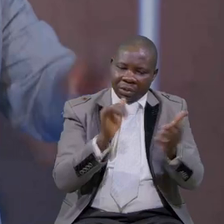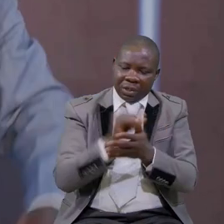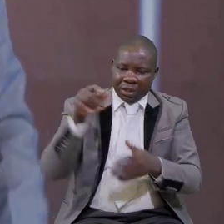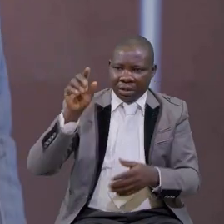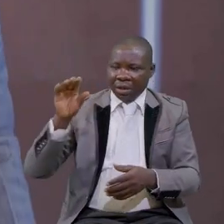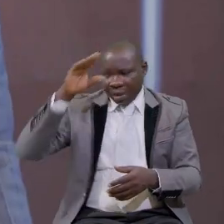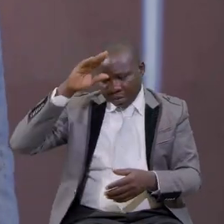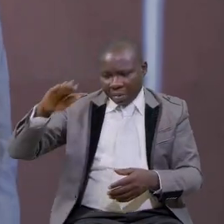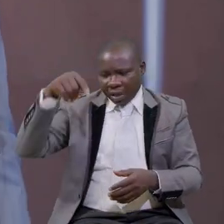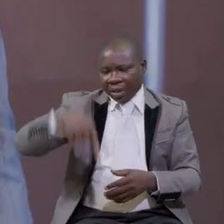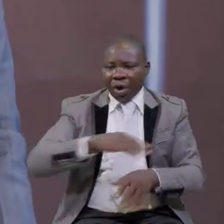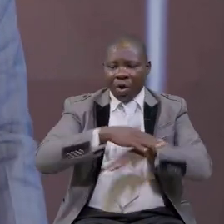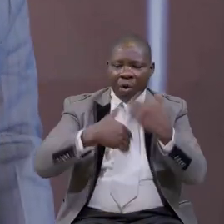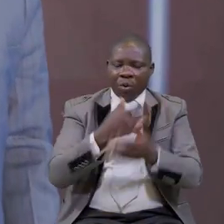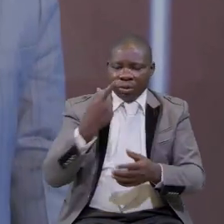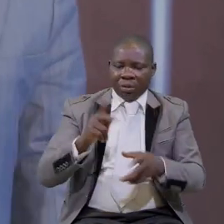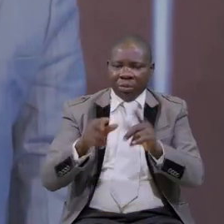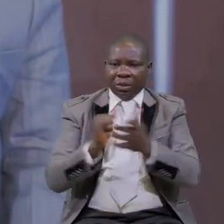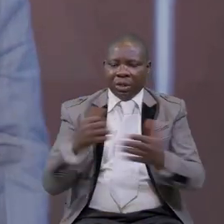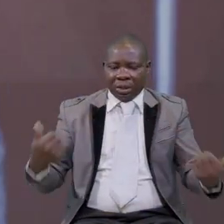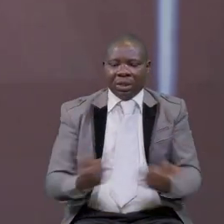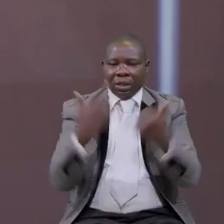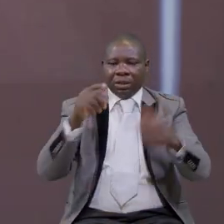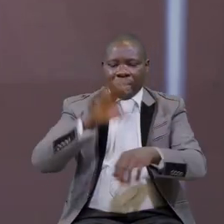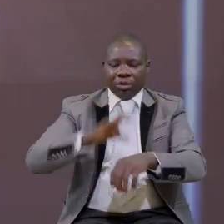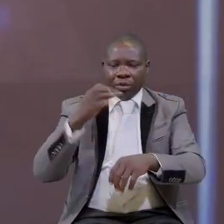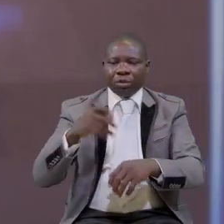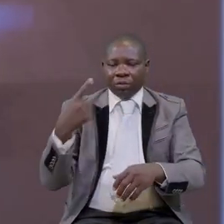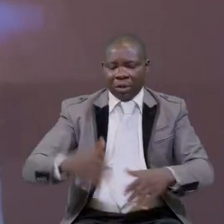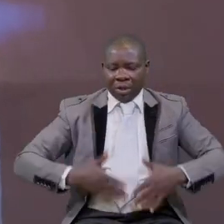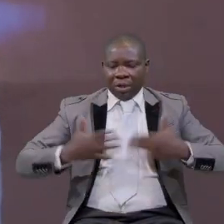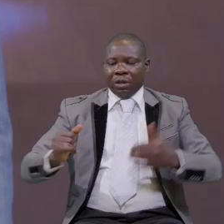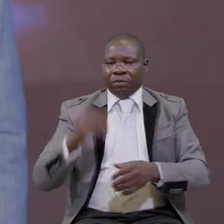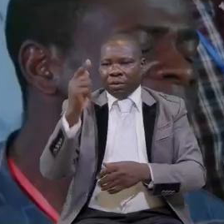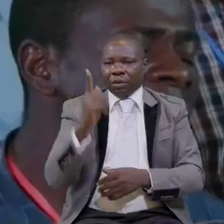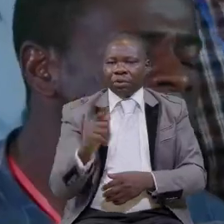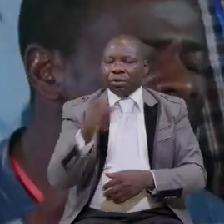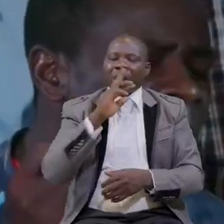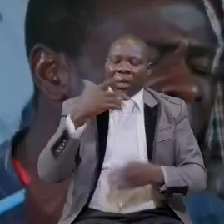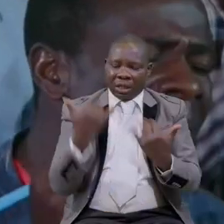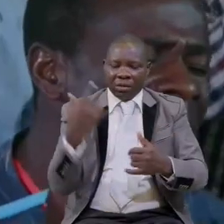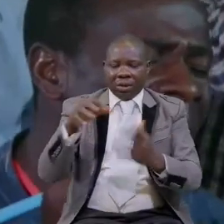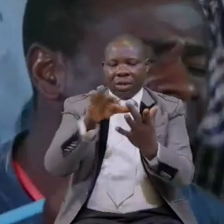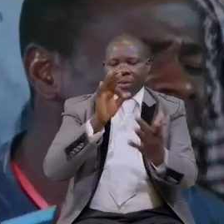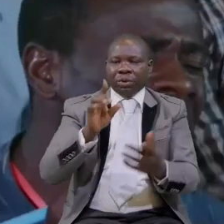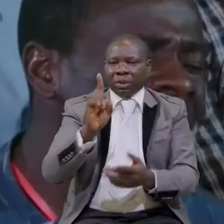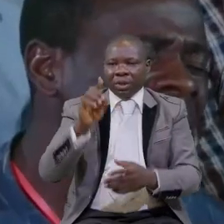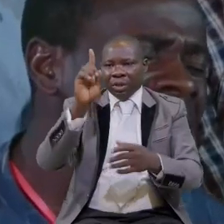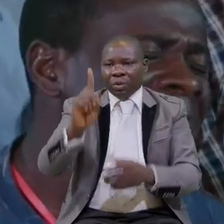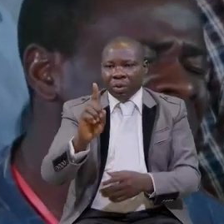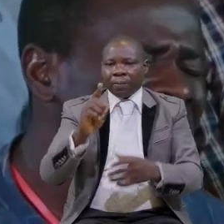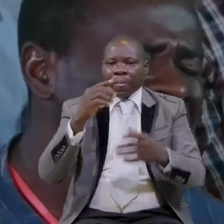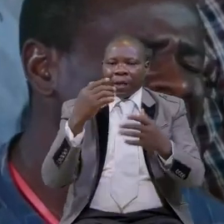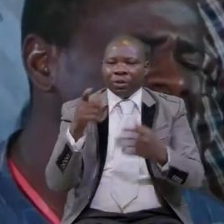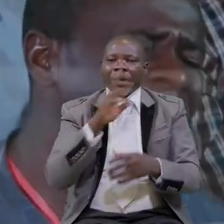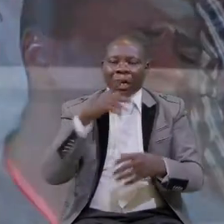Toutes les choses qui défient l'église du Dieu vivant, c'est toi maintenant, celui qui a été désigné. Tu es celui